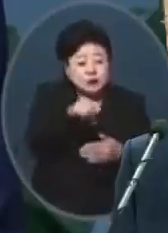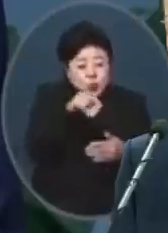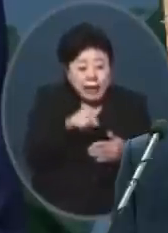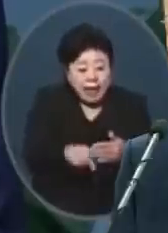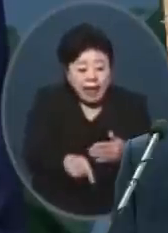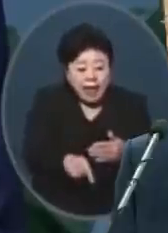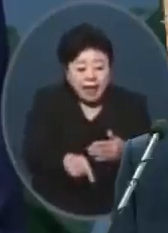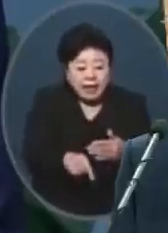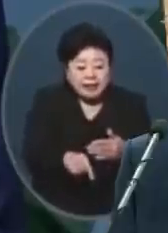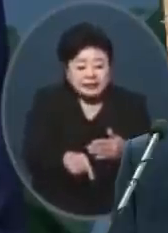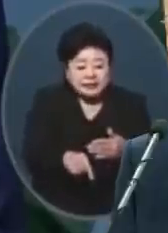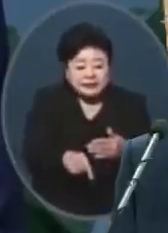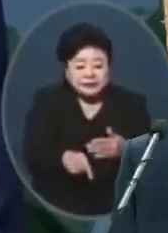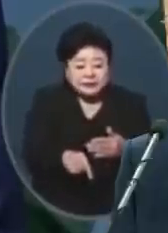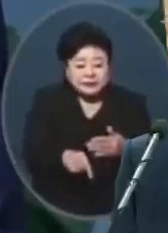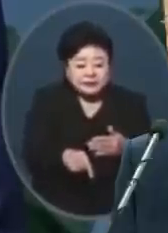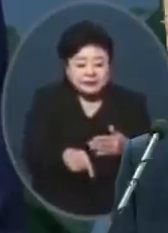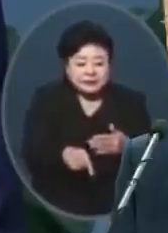속에